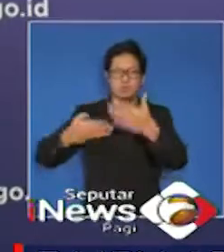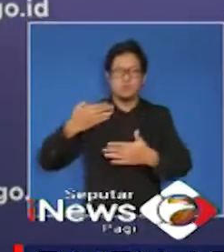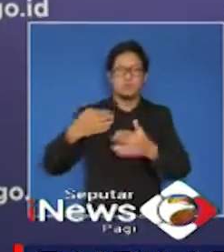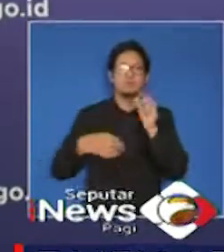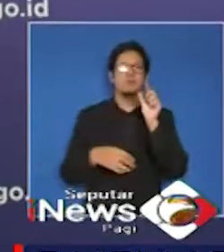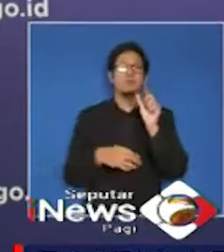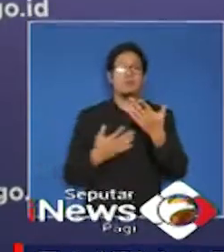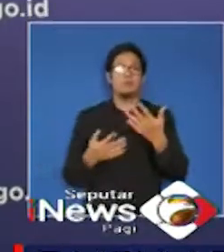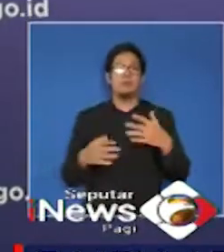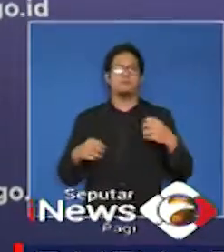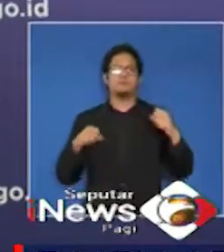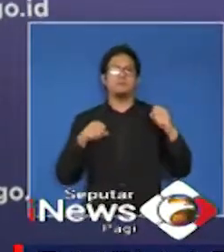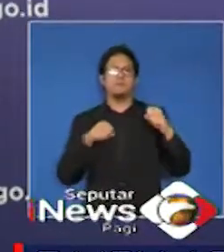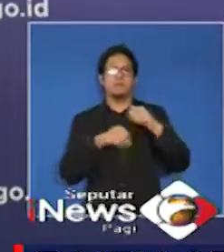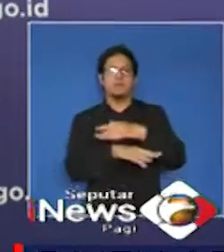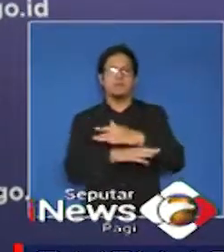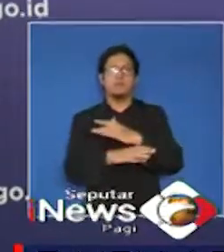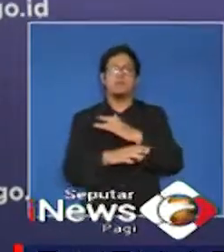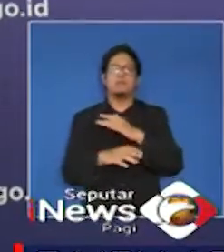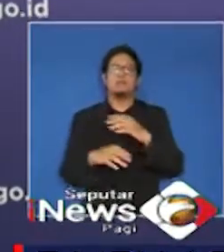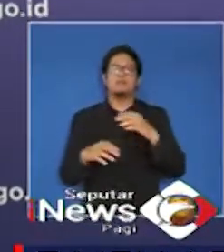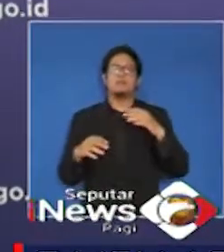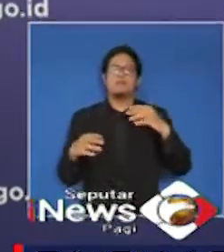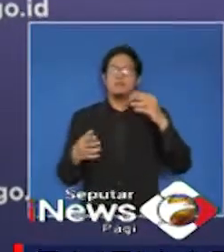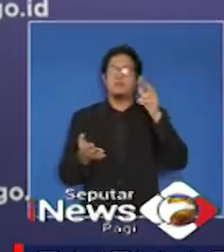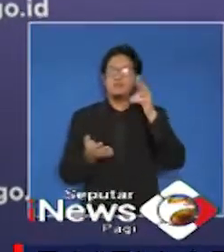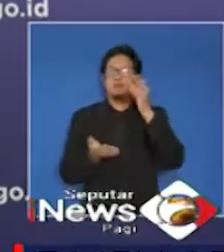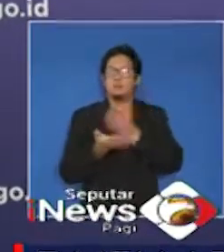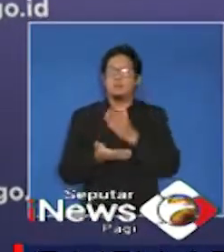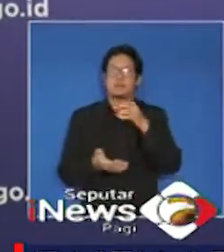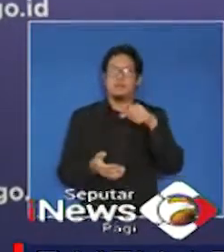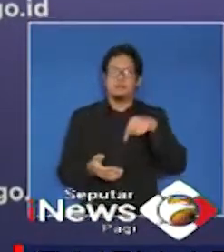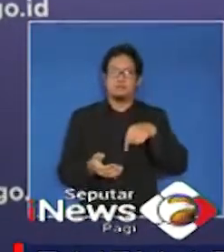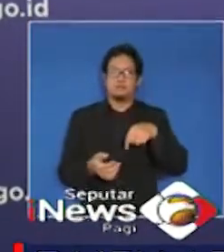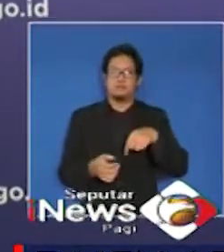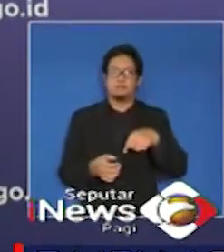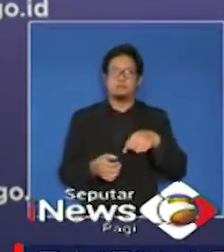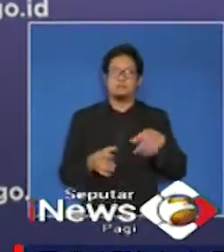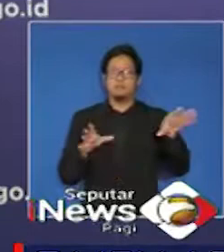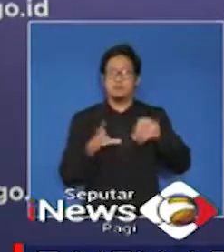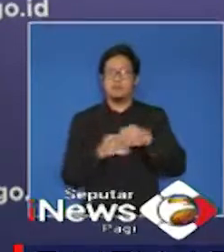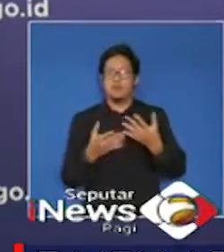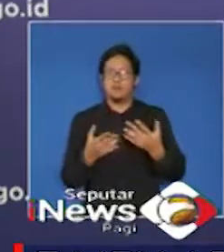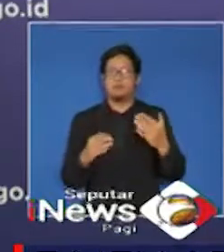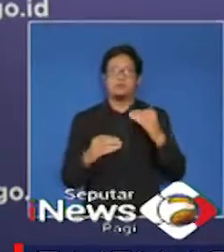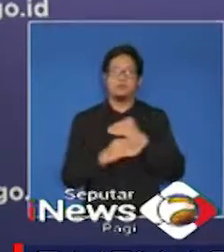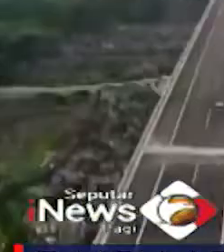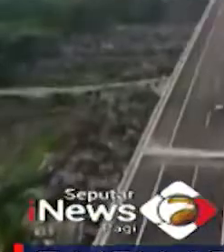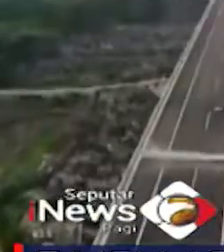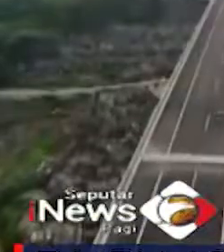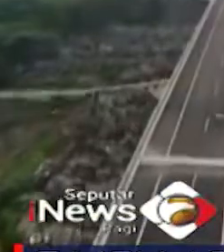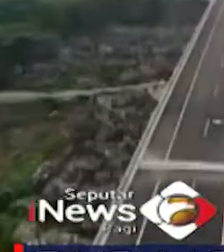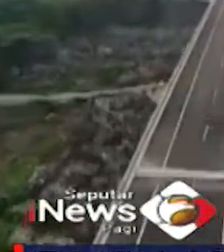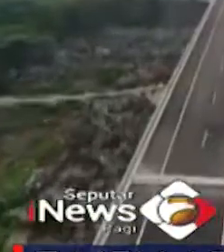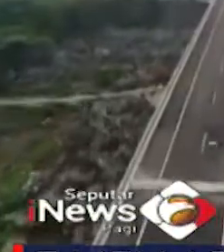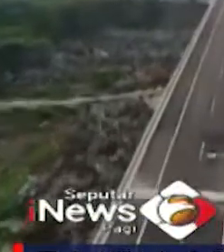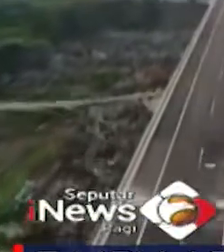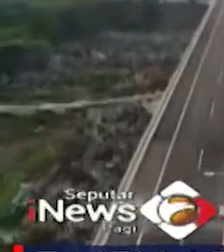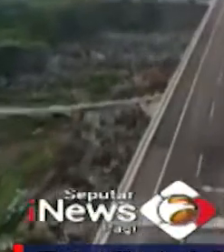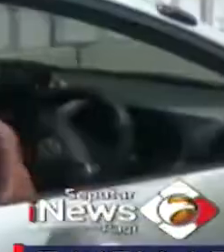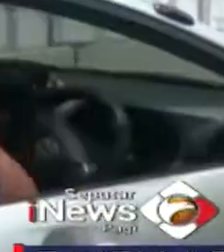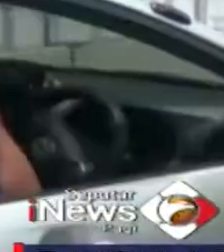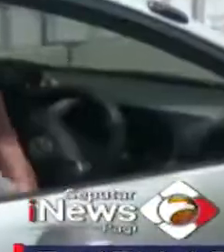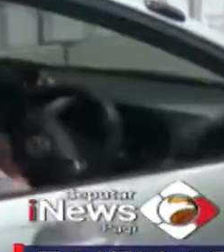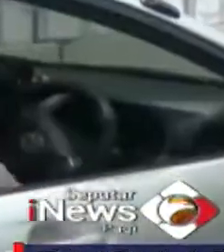melaksanakan teknik implementasi kebijakan ini termasuk diantaranya Kementerian terkait Kepolisian